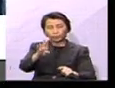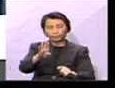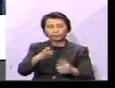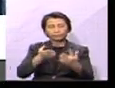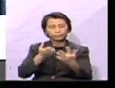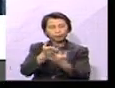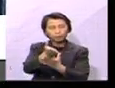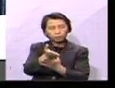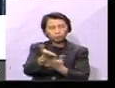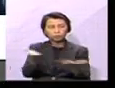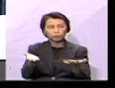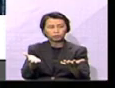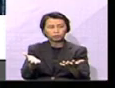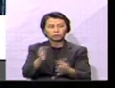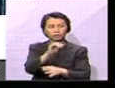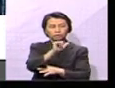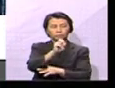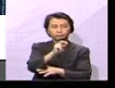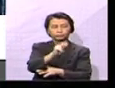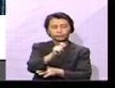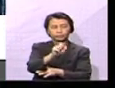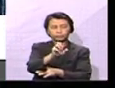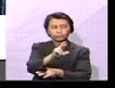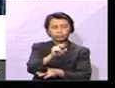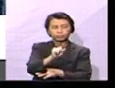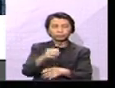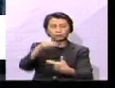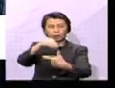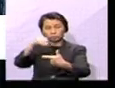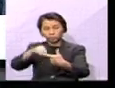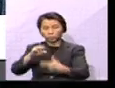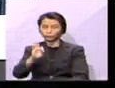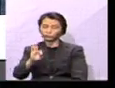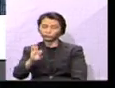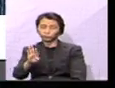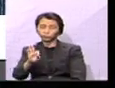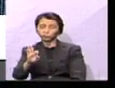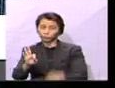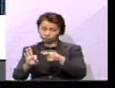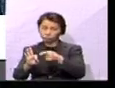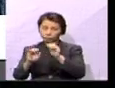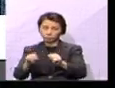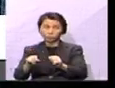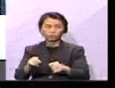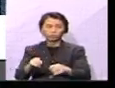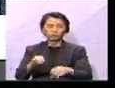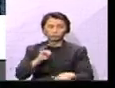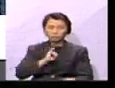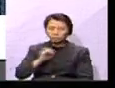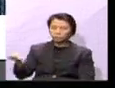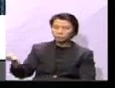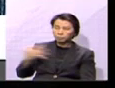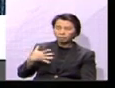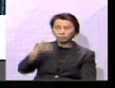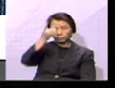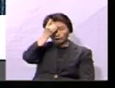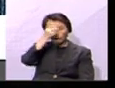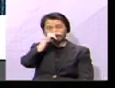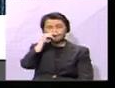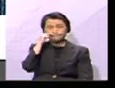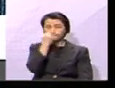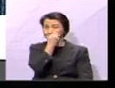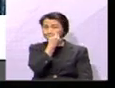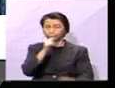melalui Instagram dan juga Facebook Baiklah selepas pelancar ini saya difahamkan Dat seri Najib bersama